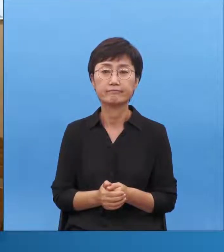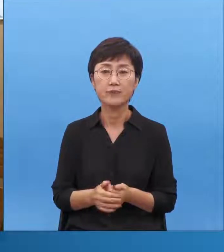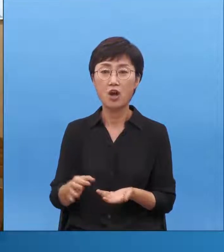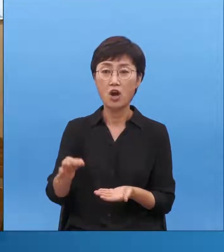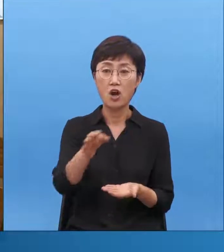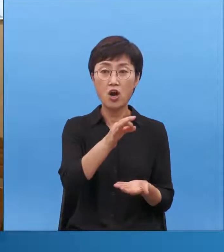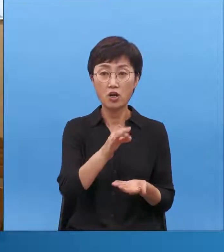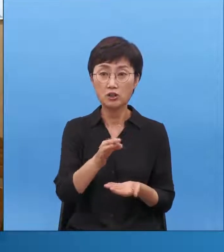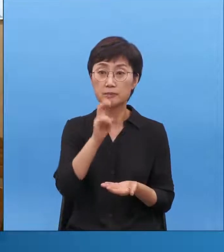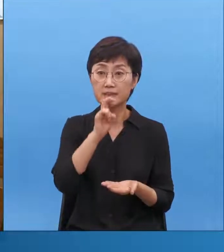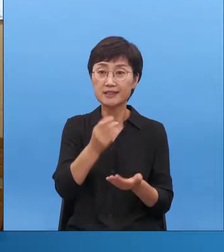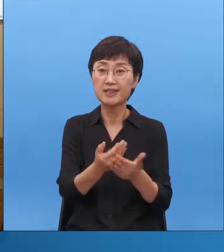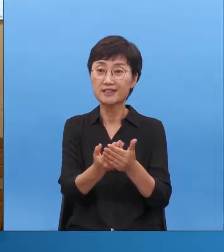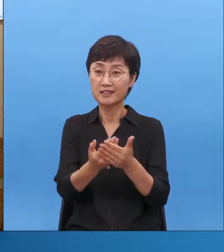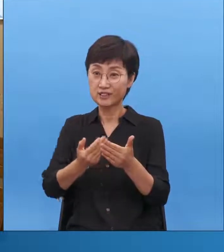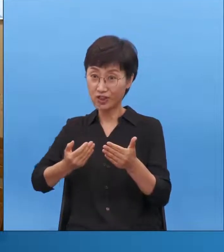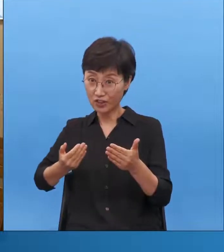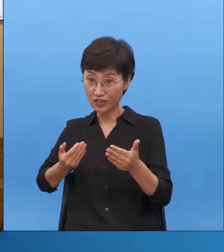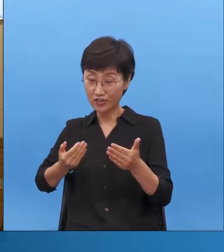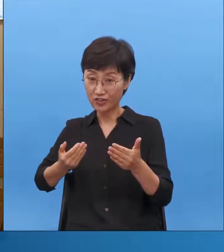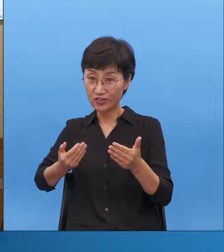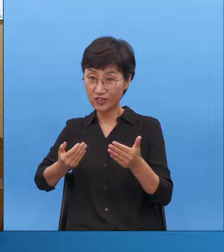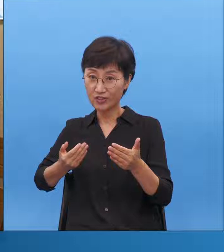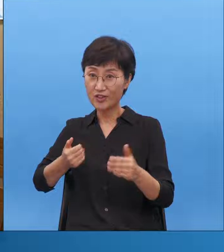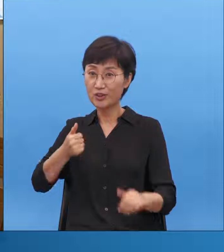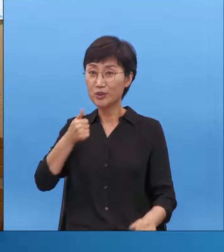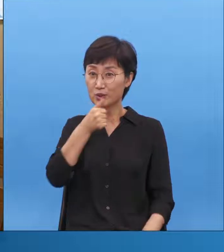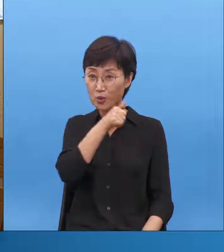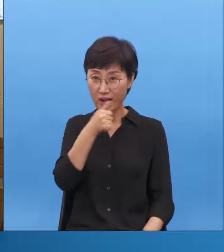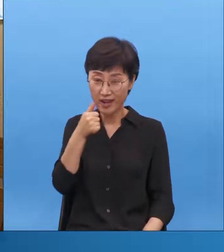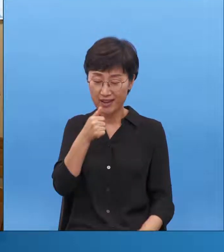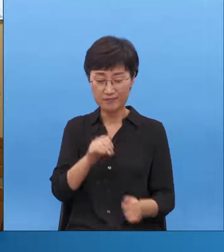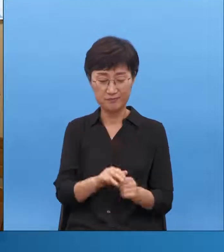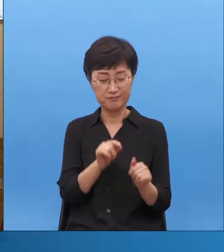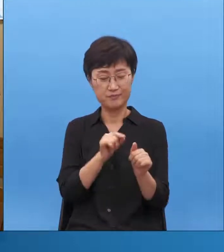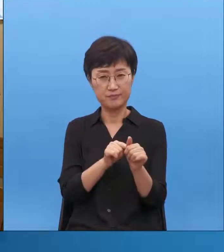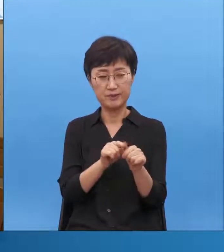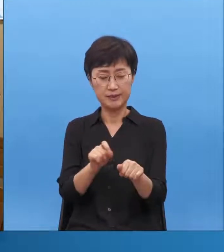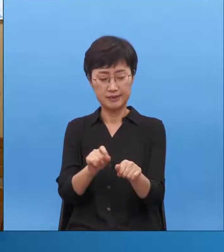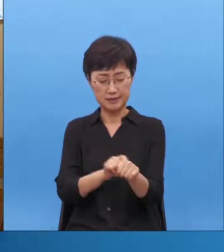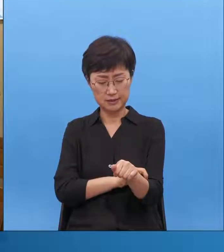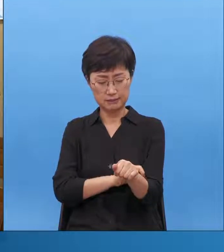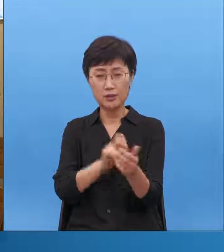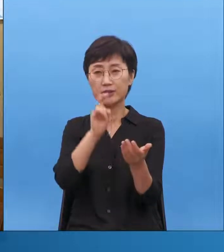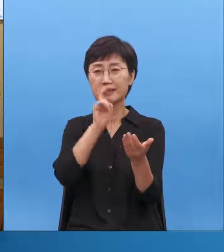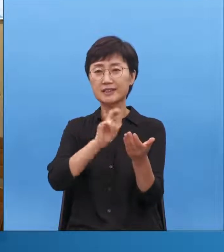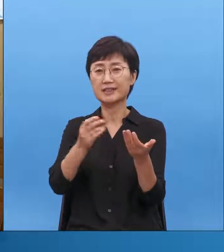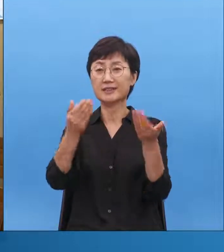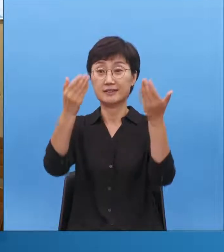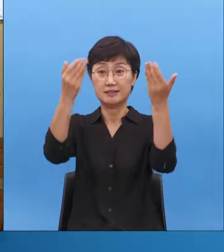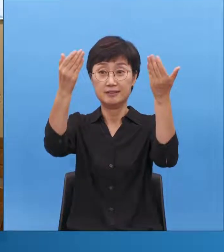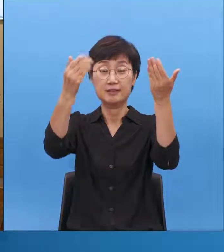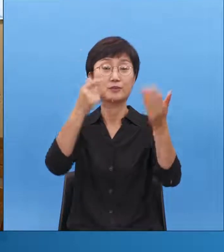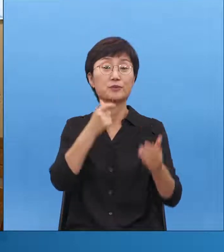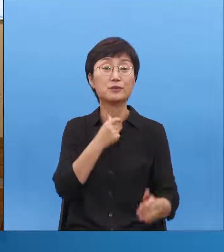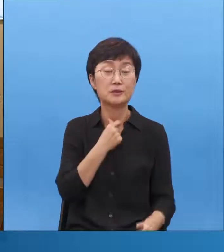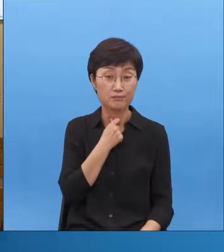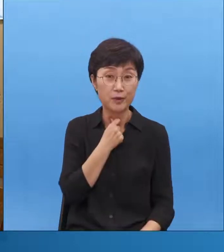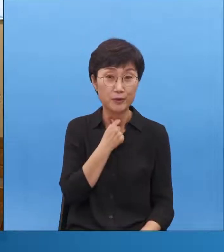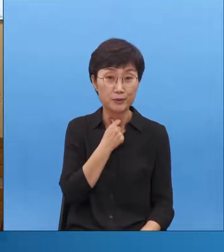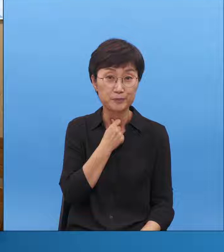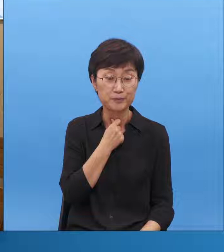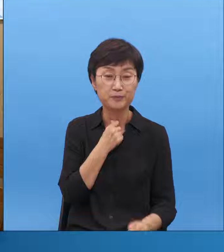헌금하기 전에 먼저 하나님께 특별한 찬양으로 영광을 돌리는 시간을 갖도록 하겠습니다.